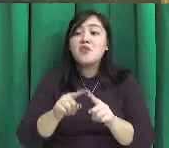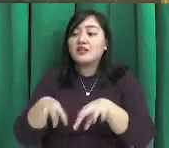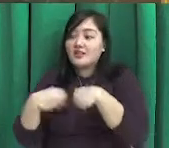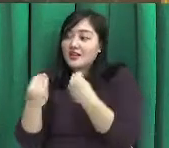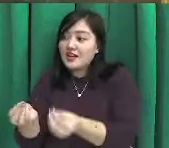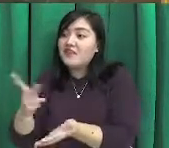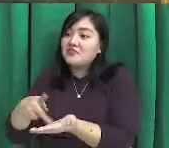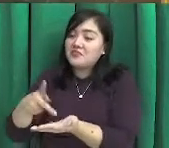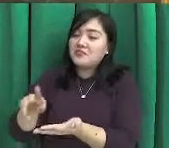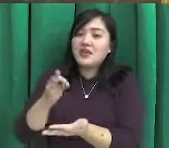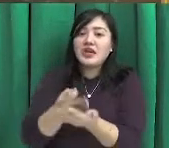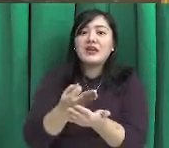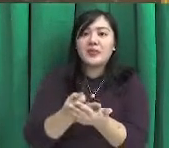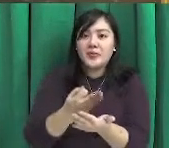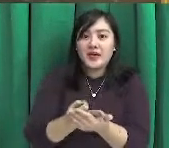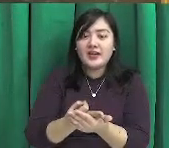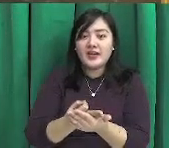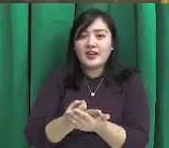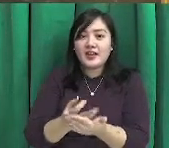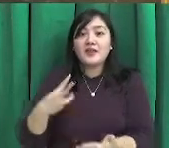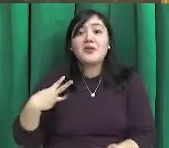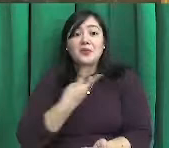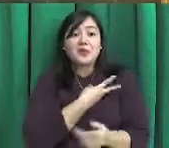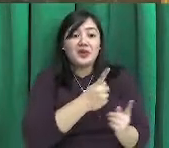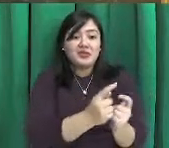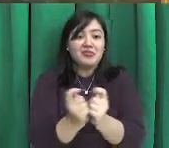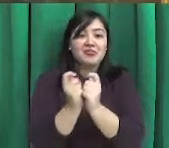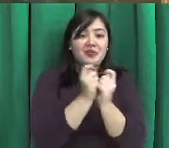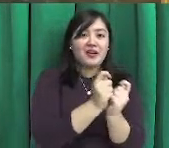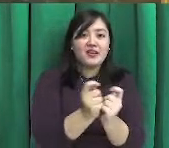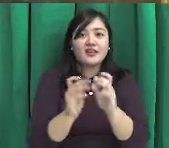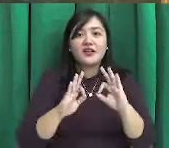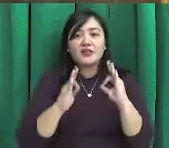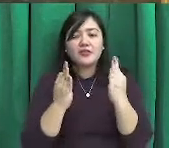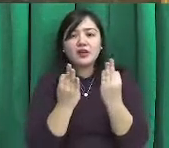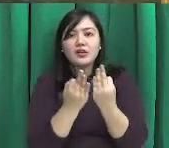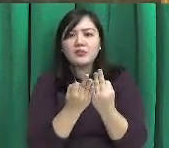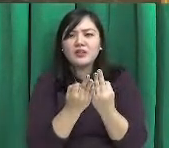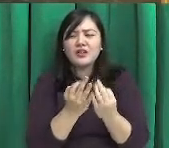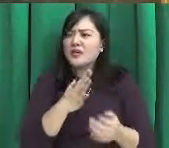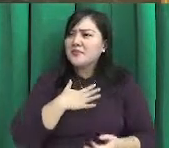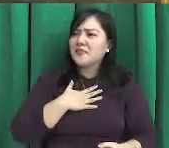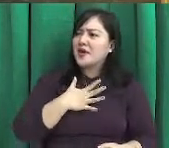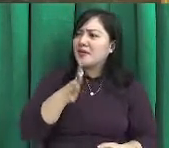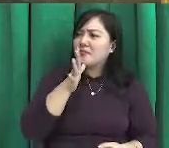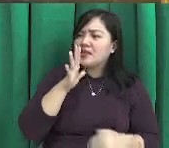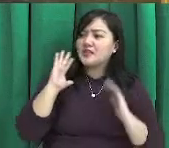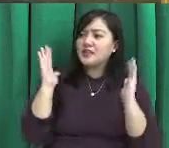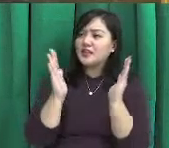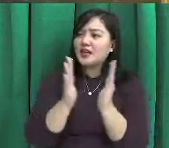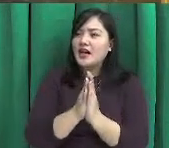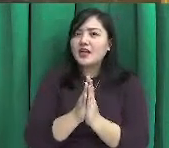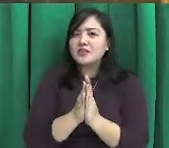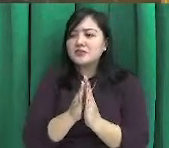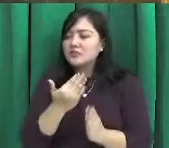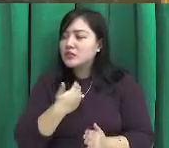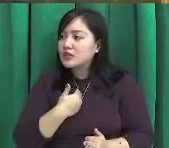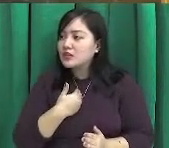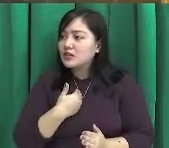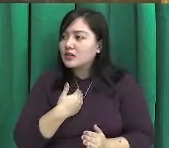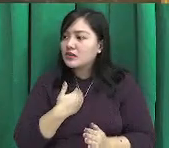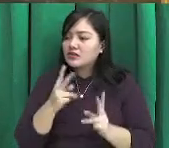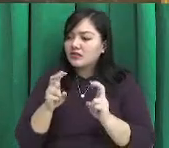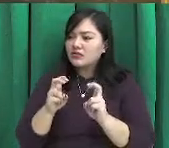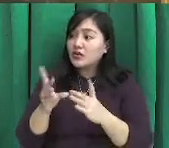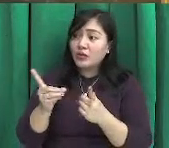anak ko, pati ang nanay ko. Sabi ng nanay ko, nag-usap ba kayo niyan? Sabi niya ganun. Na